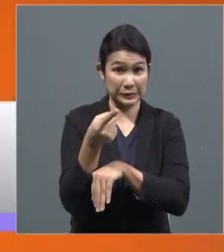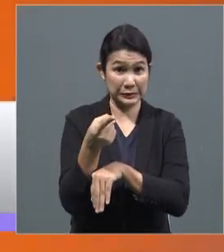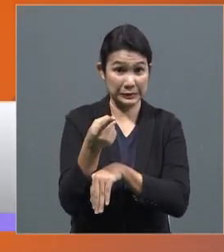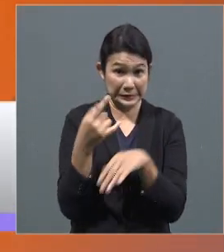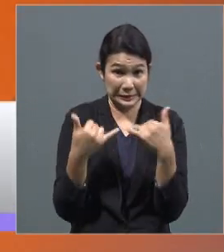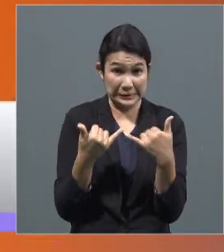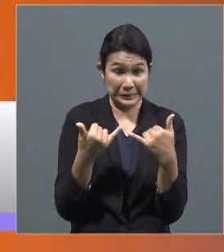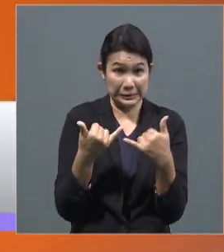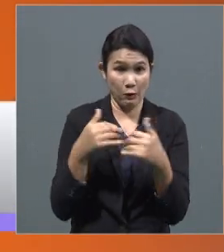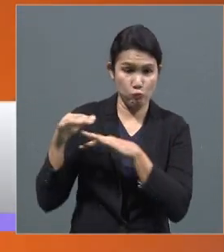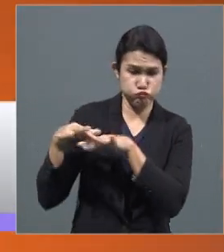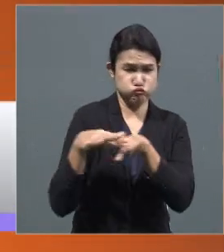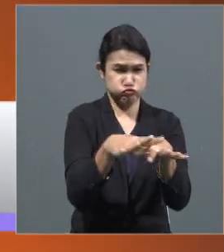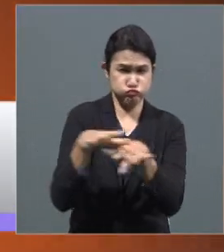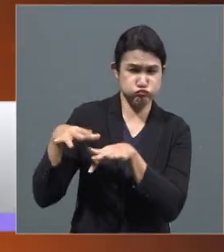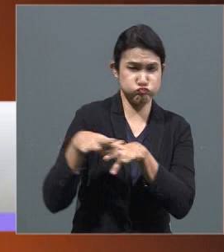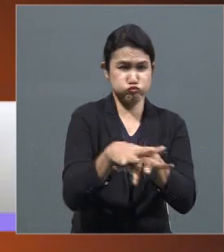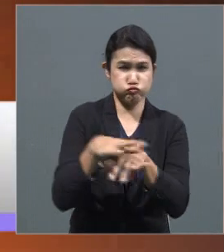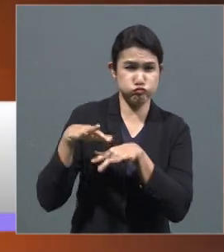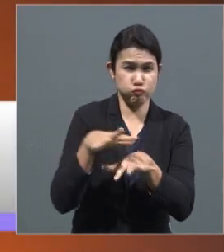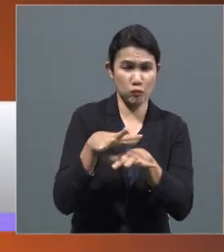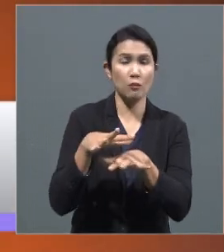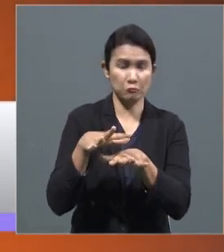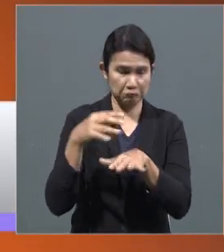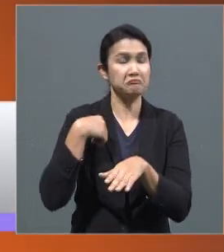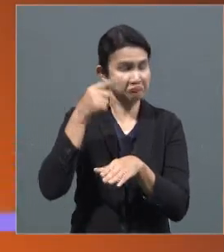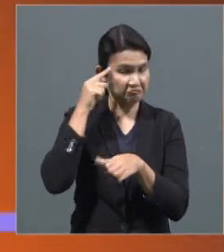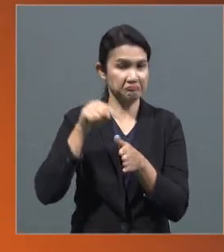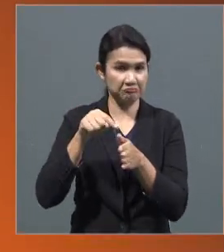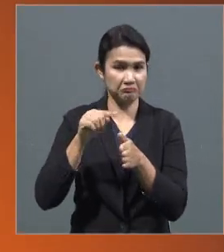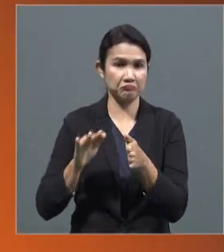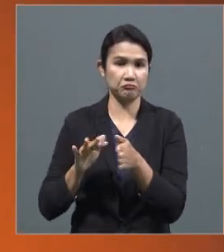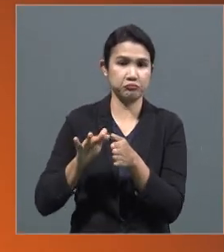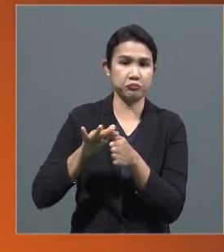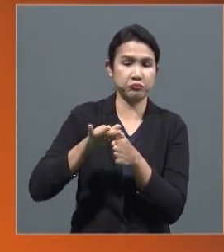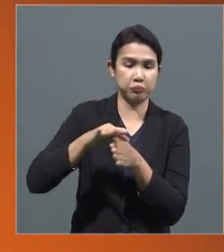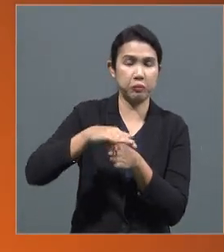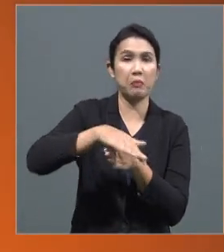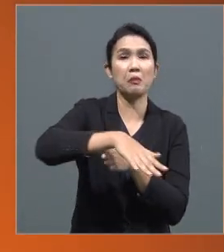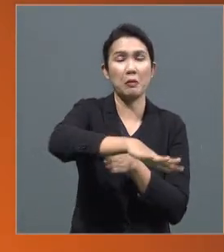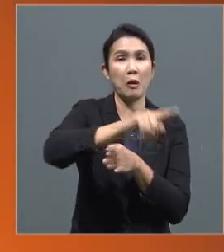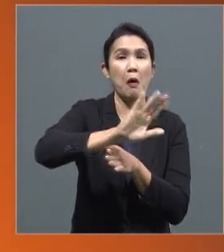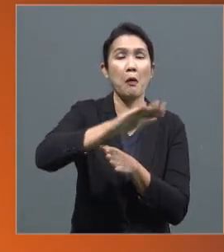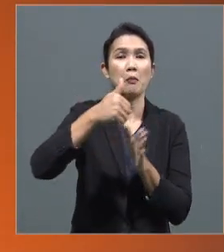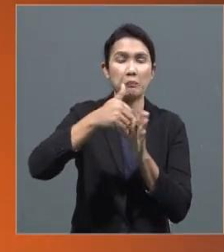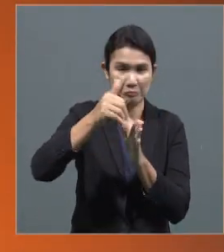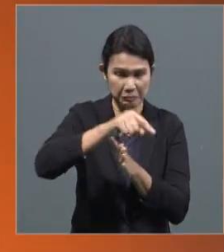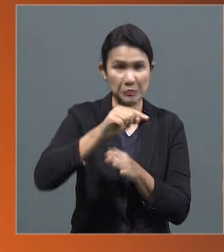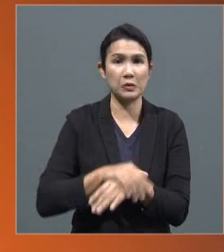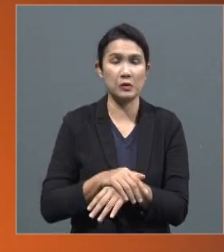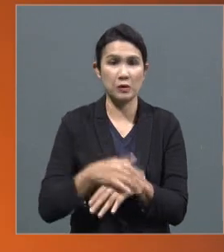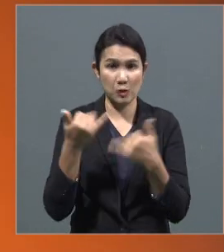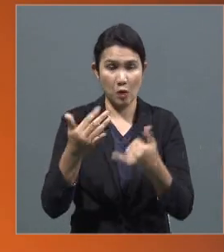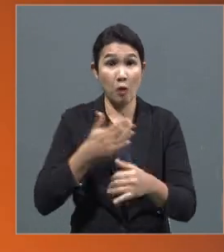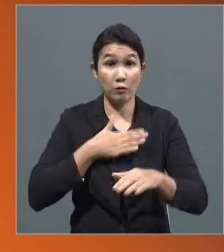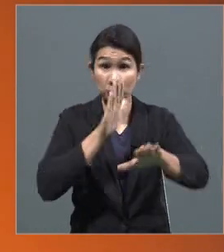อนนี้ไหลแรงแล้วก็ไหลเร็วมากจะเคลื่อนตัวเข้าสู่ N1 ก็คือสะพานพนาภาคเหนือดังนั้นจังหวัดขอแจ้